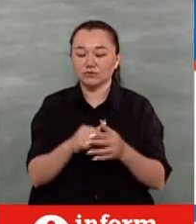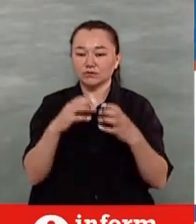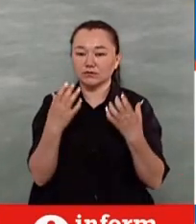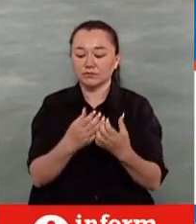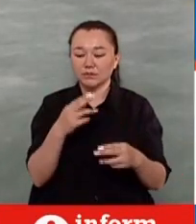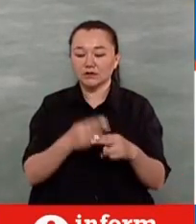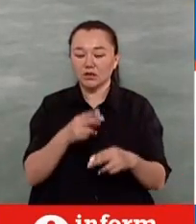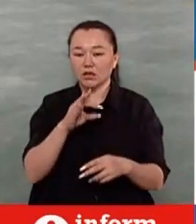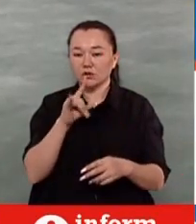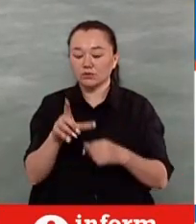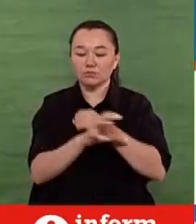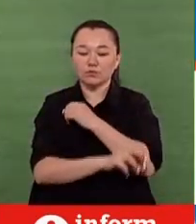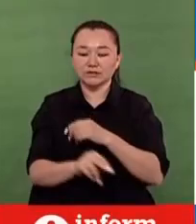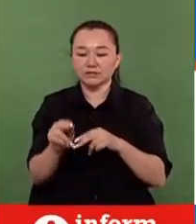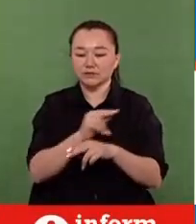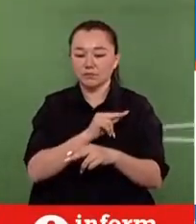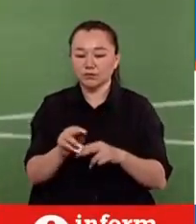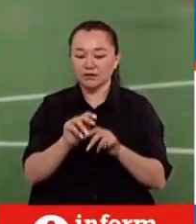который открылся после реконструкции.